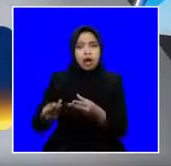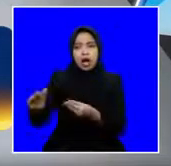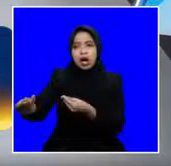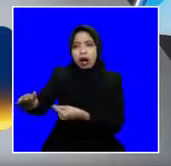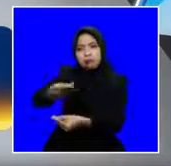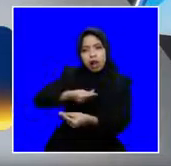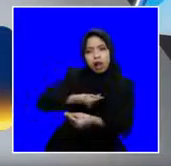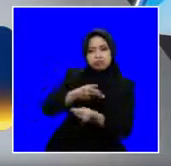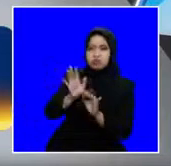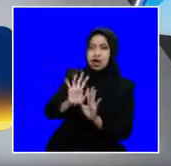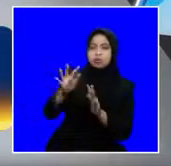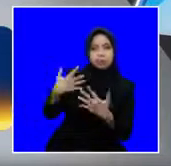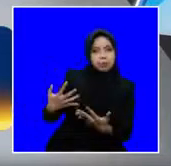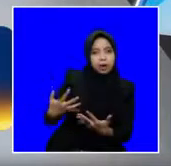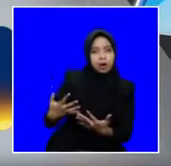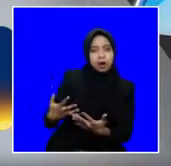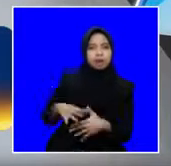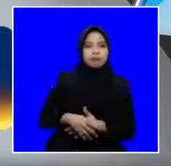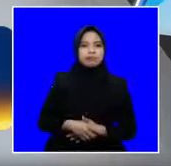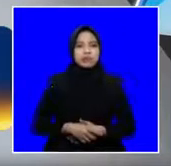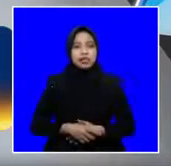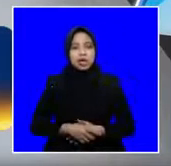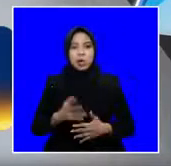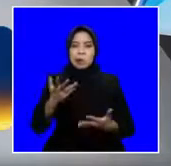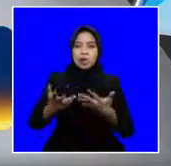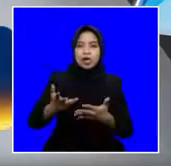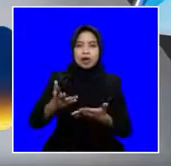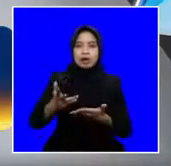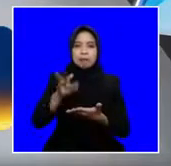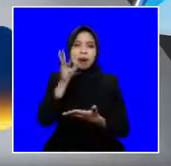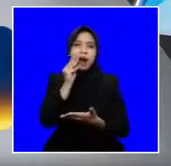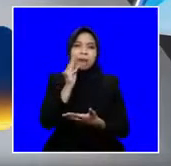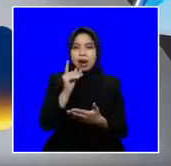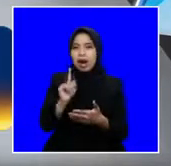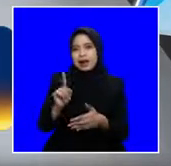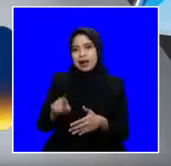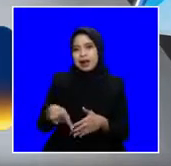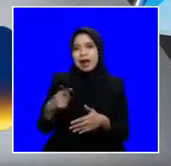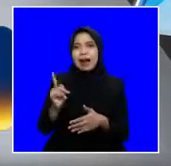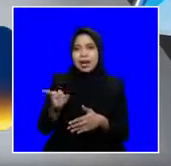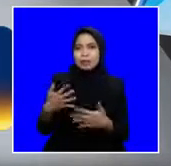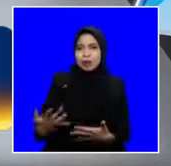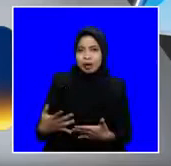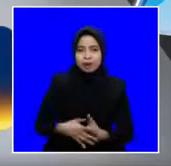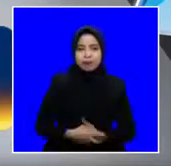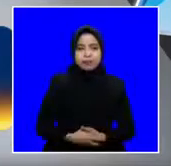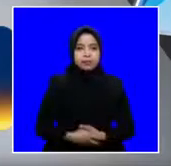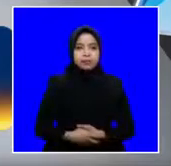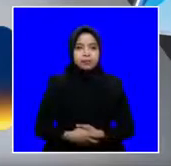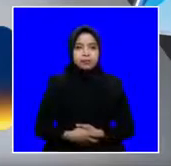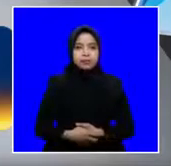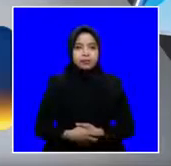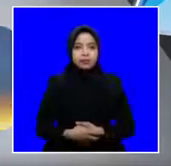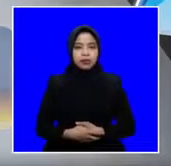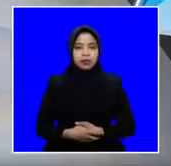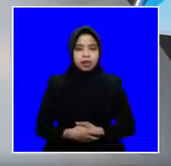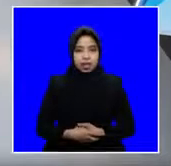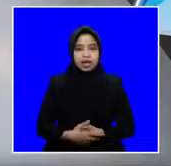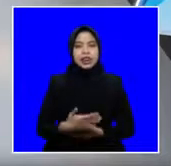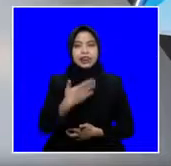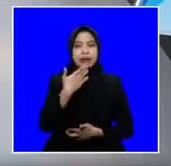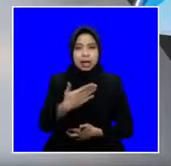pengembalian dana beasiswa oleh penerima seperti yang mungkin pernah terjadi sebelumnya. Silakan Pak. Baik, terima kasih